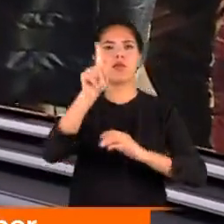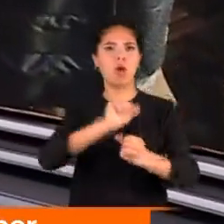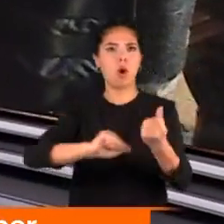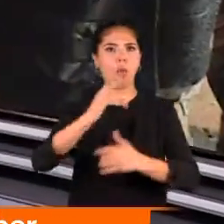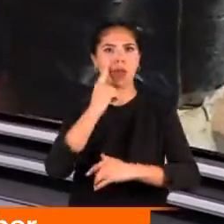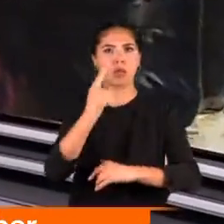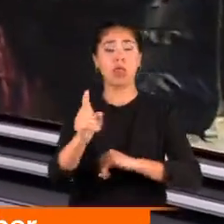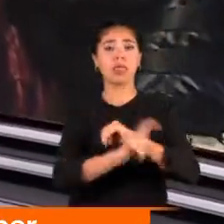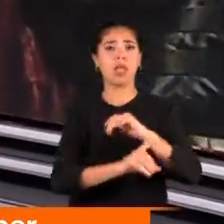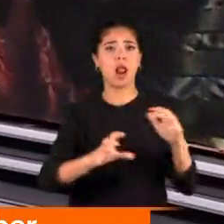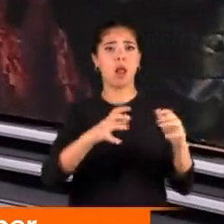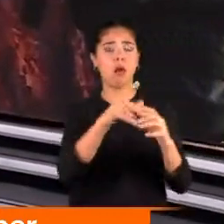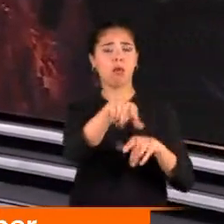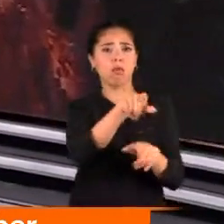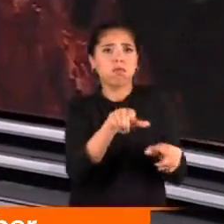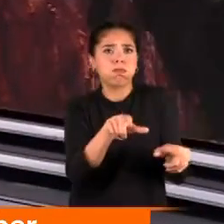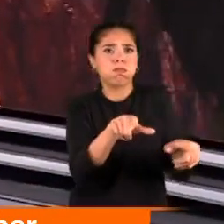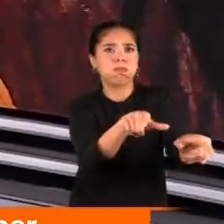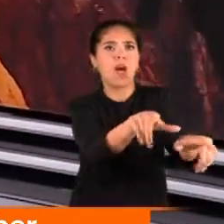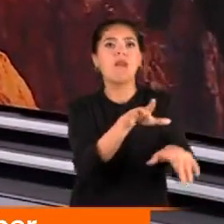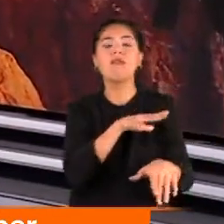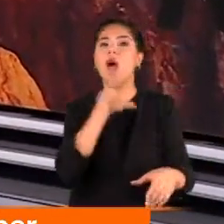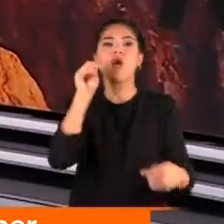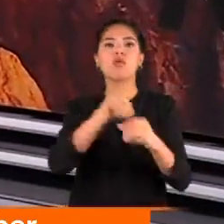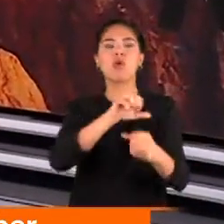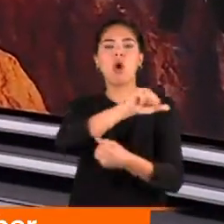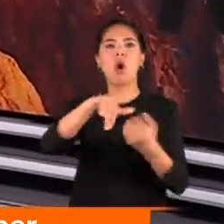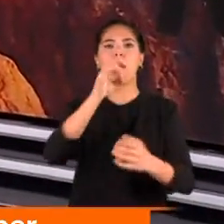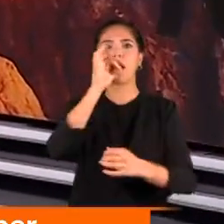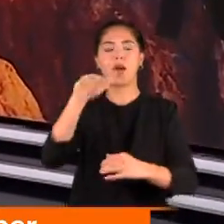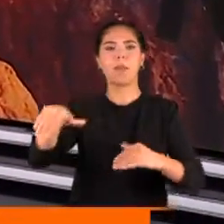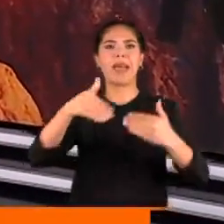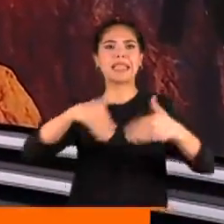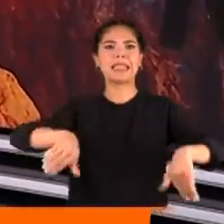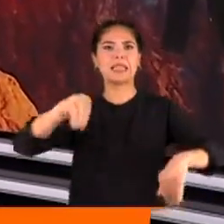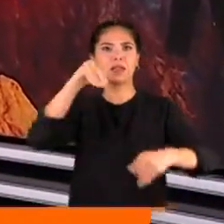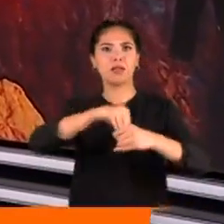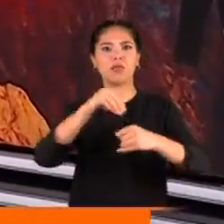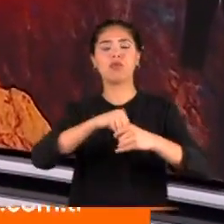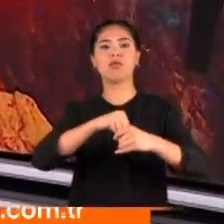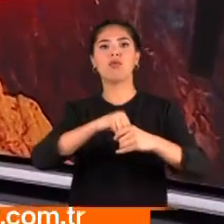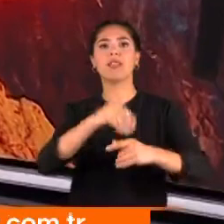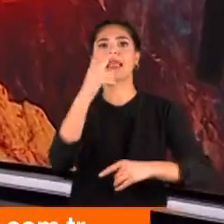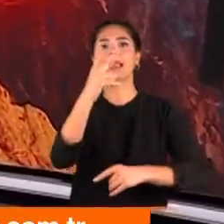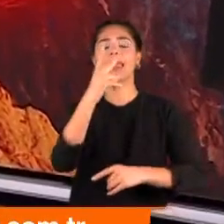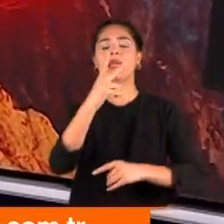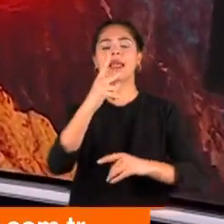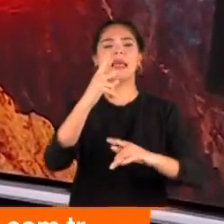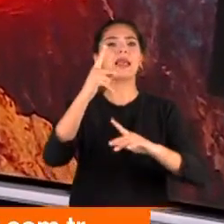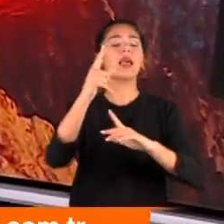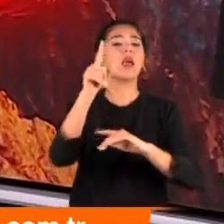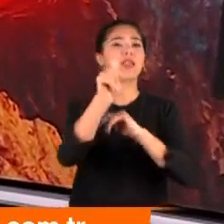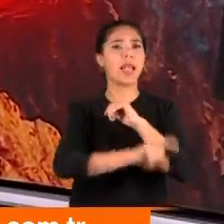örgütü PKK her gün biraz daha köşeye sıkışıyor. Son operasyon haberi sınırdan. Kırmızı bültenlerinden iki sözde sorumlu Hüseyin Yıldırım